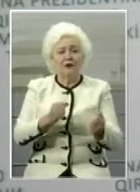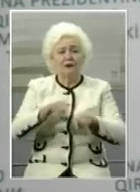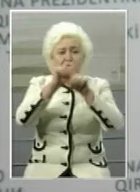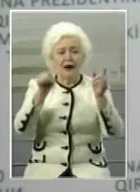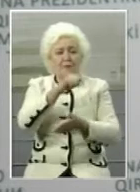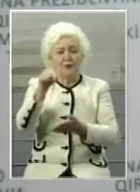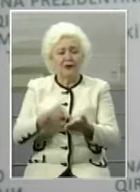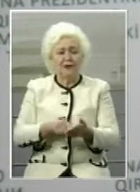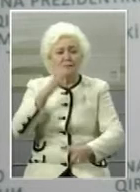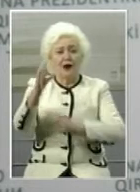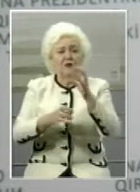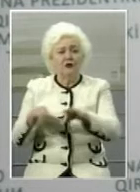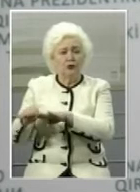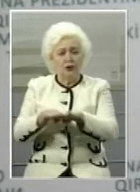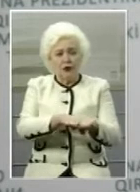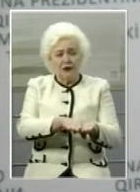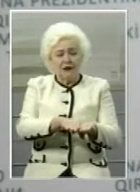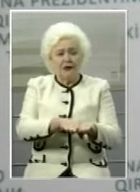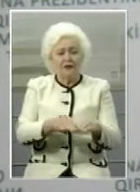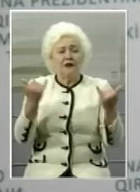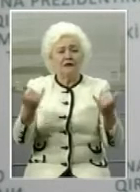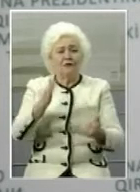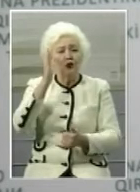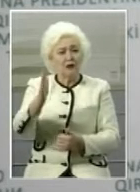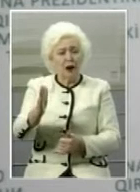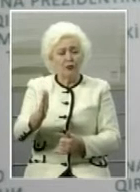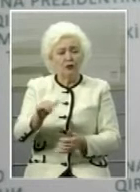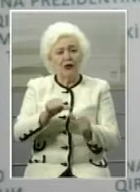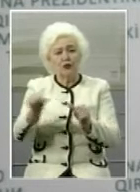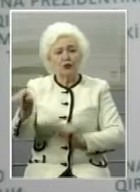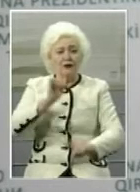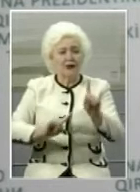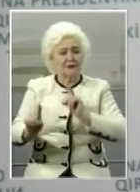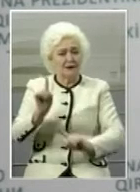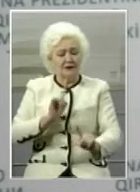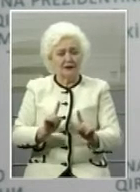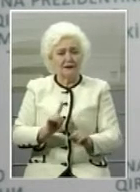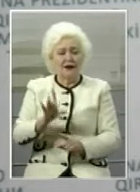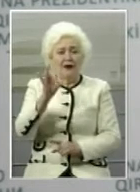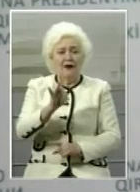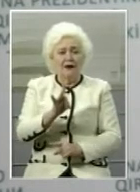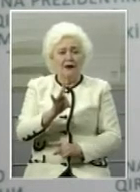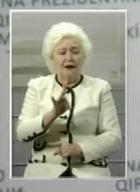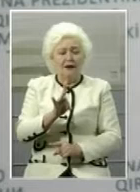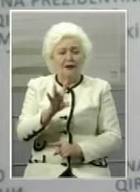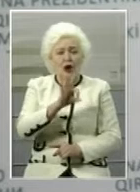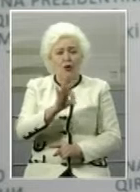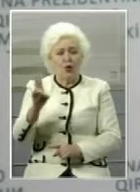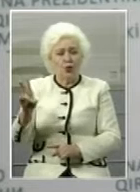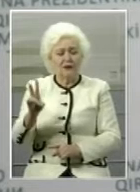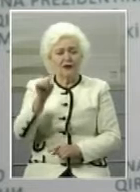на міжнародному рівні. Сьогодні буде, зокрема, засідання ООН